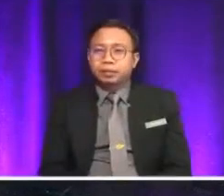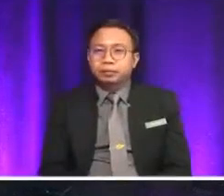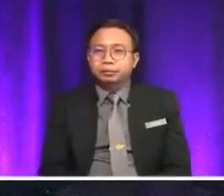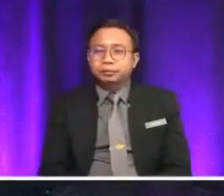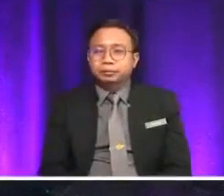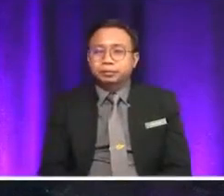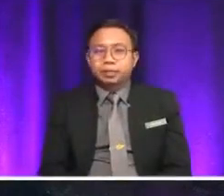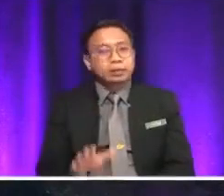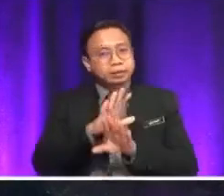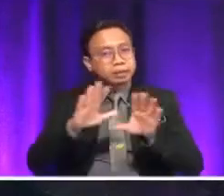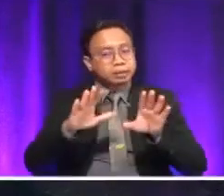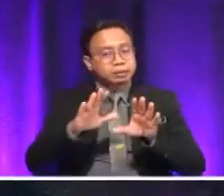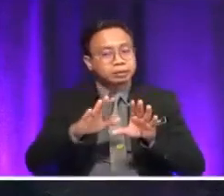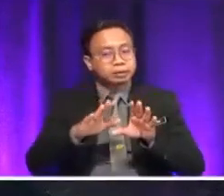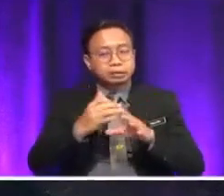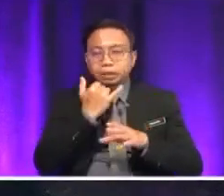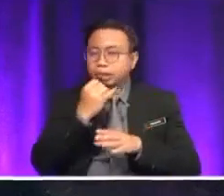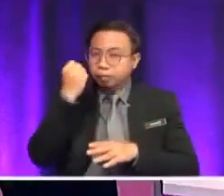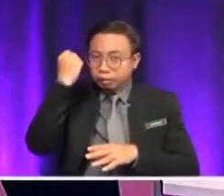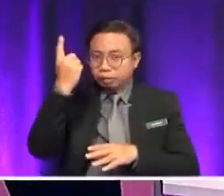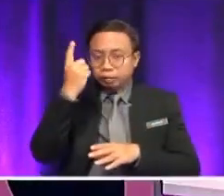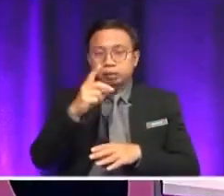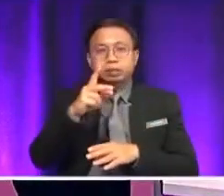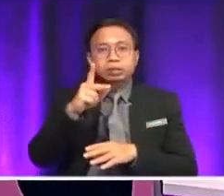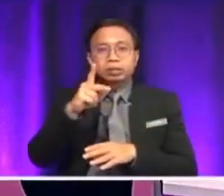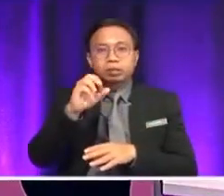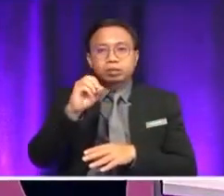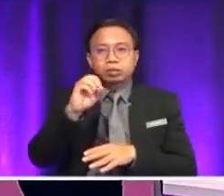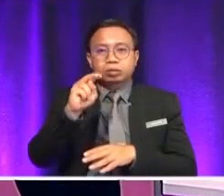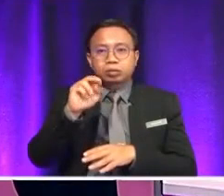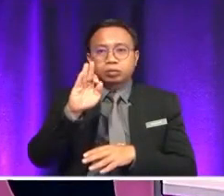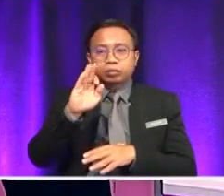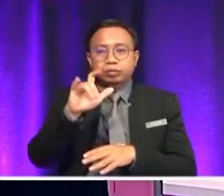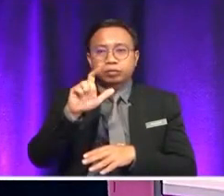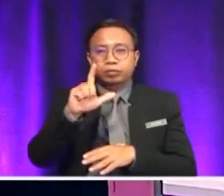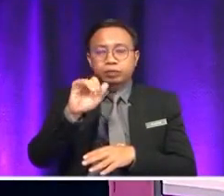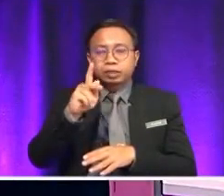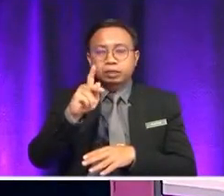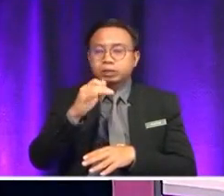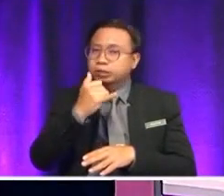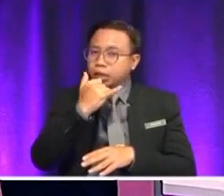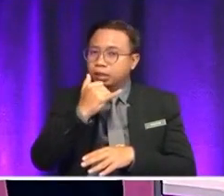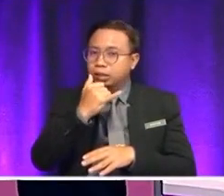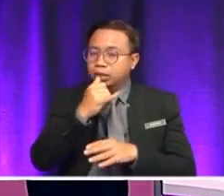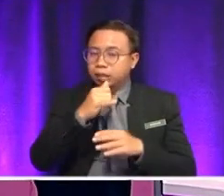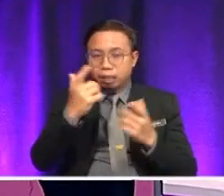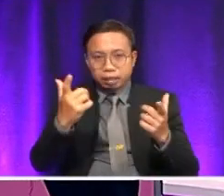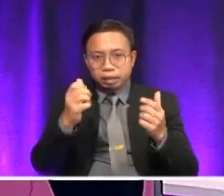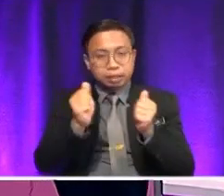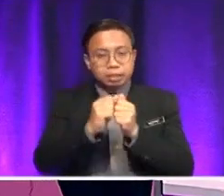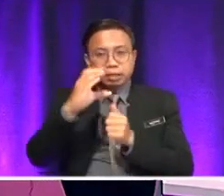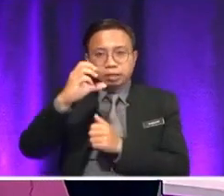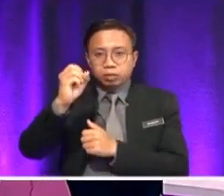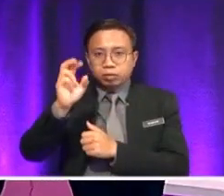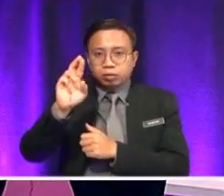Okey, jangan salah faham. Konflik dan konflik. Konflik adalah makanan. Konflik tu dah